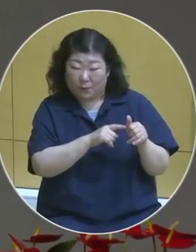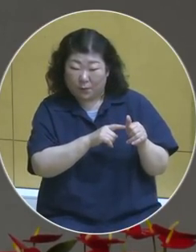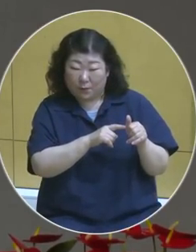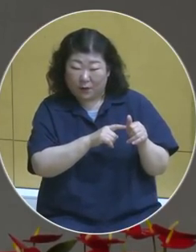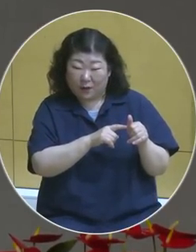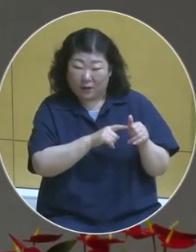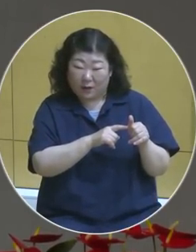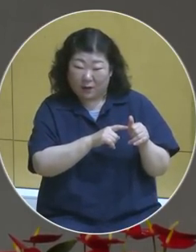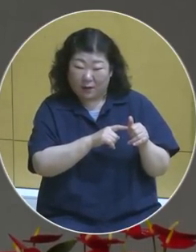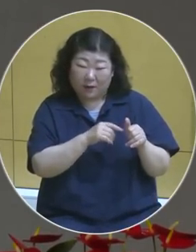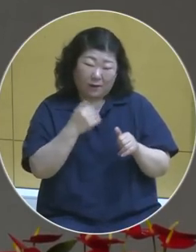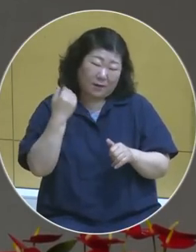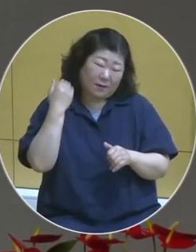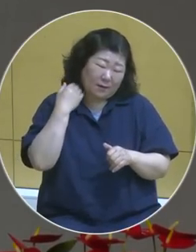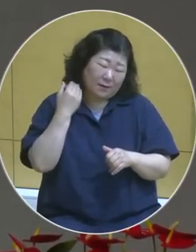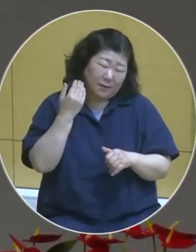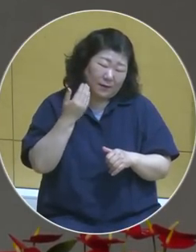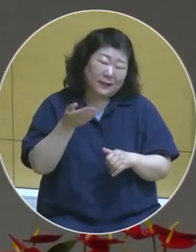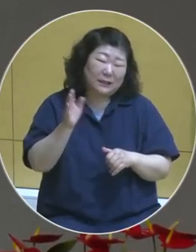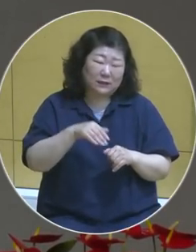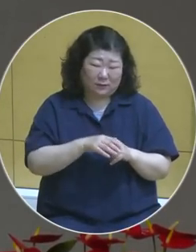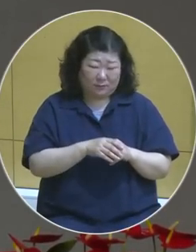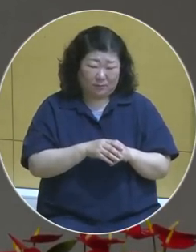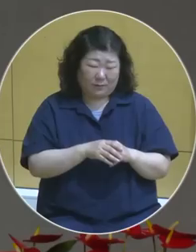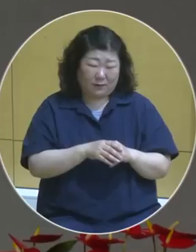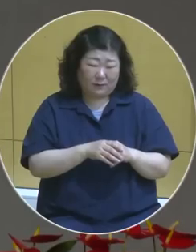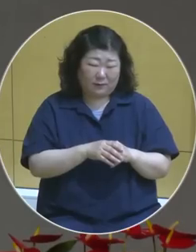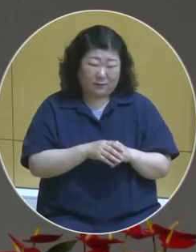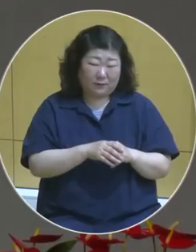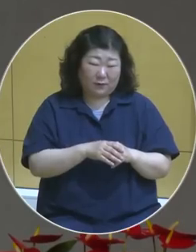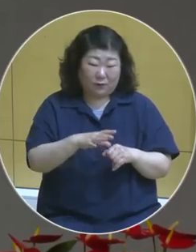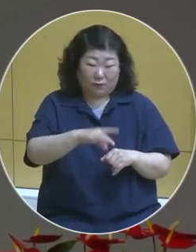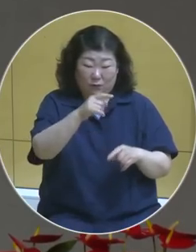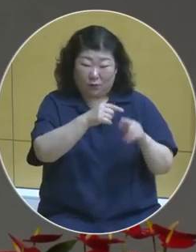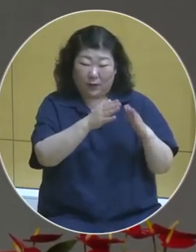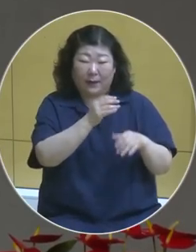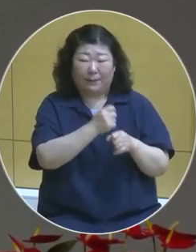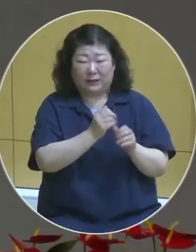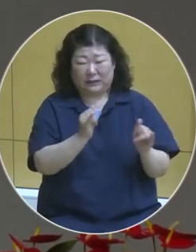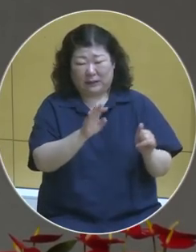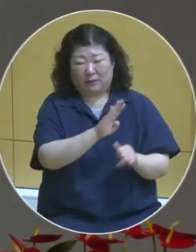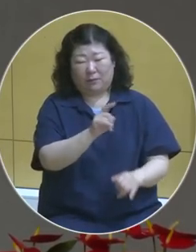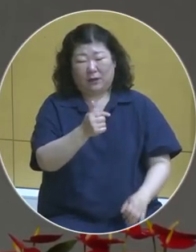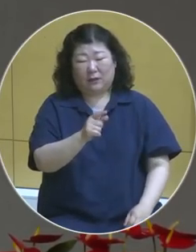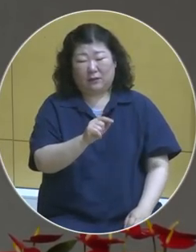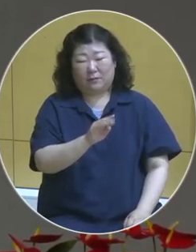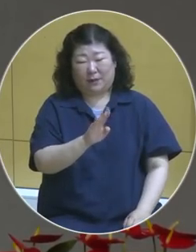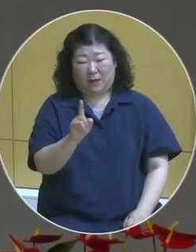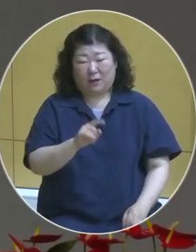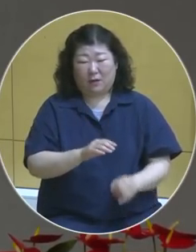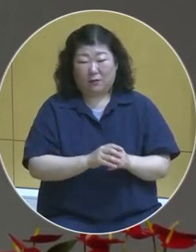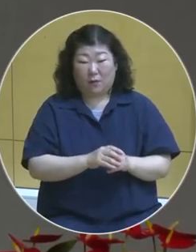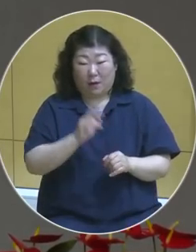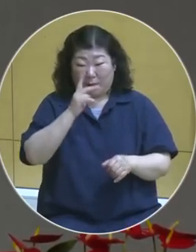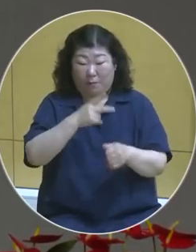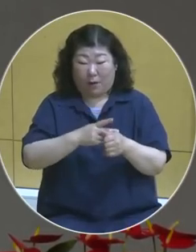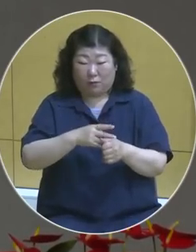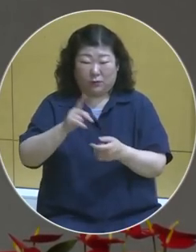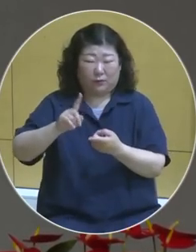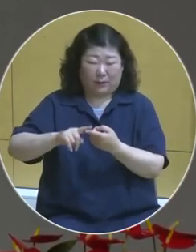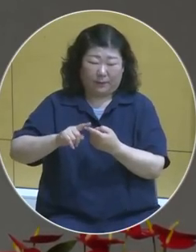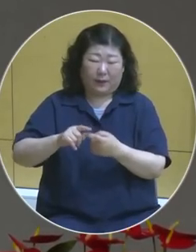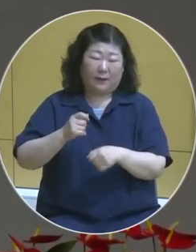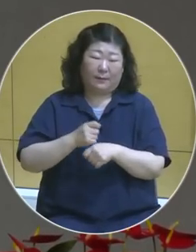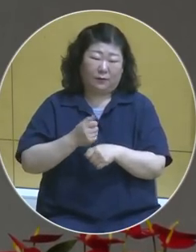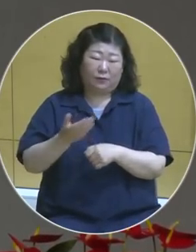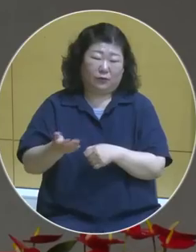드러나진 않지만 초대교회를 초대교회 만든 사람입니다. 그리고 바울이 있도록 했던 사람. 그러니까 정말